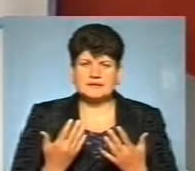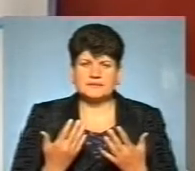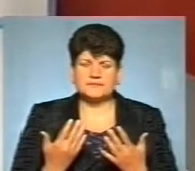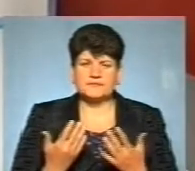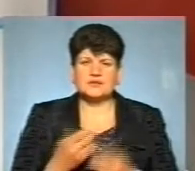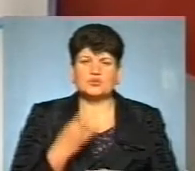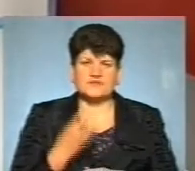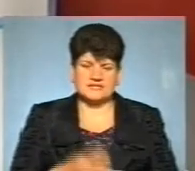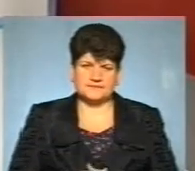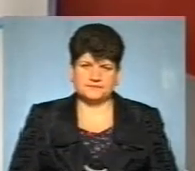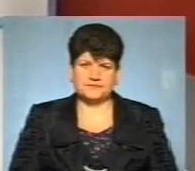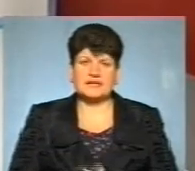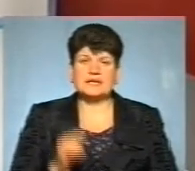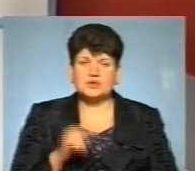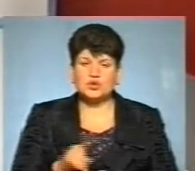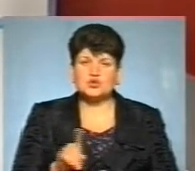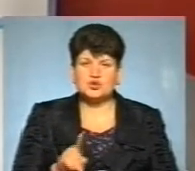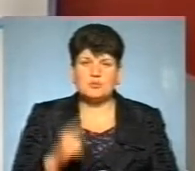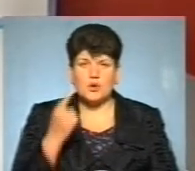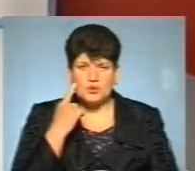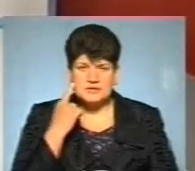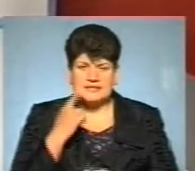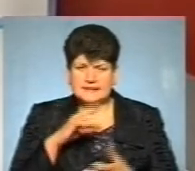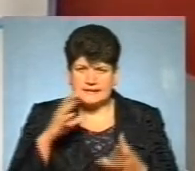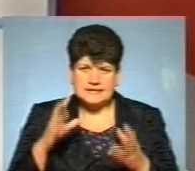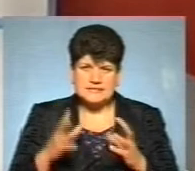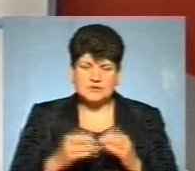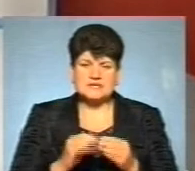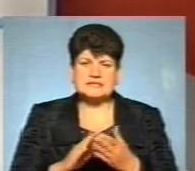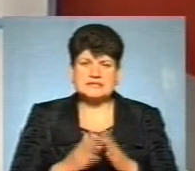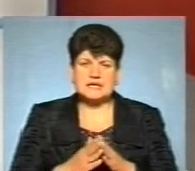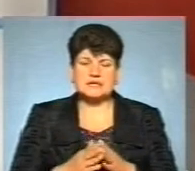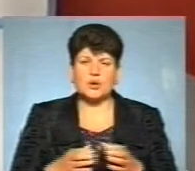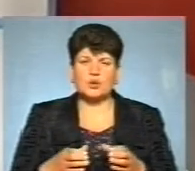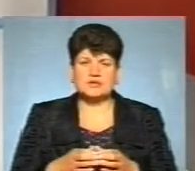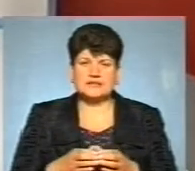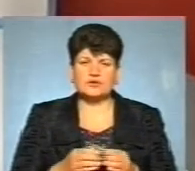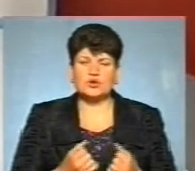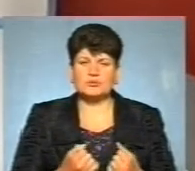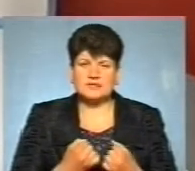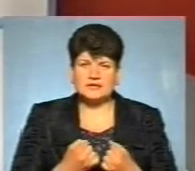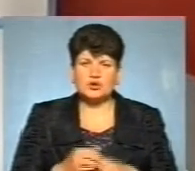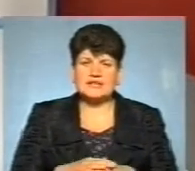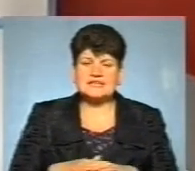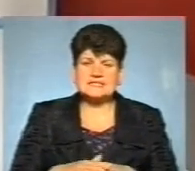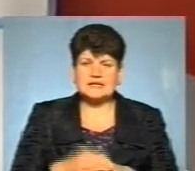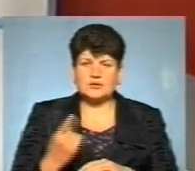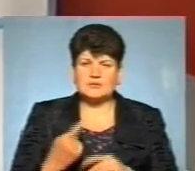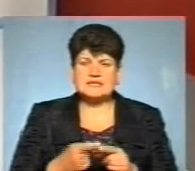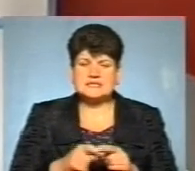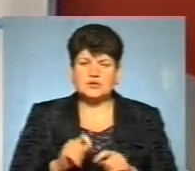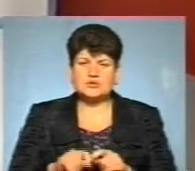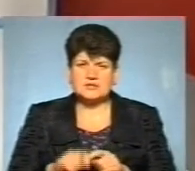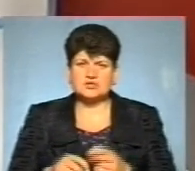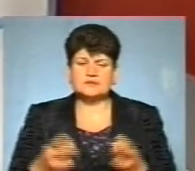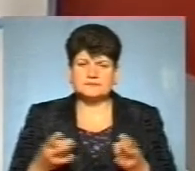Ну дивіться, для того, щоб оцінити на загал стан колективного імунітету населення області, такі дослідження